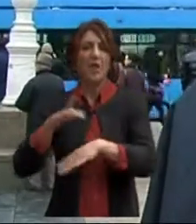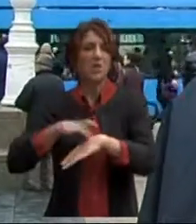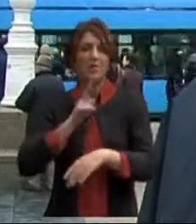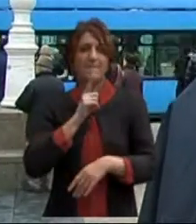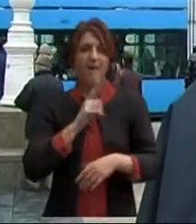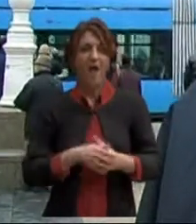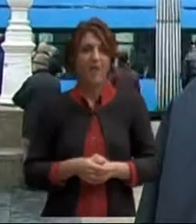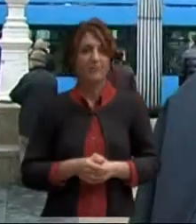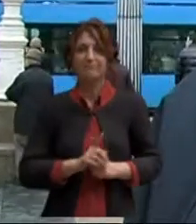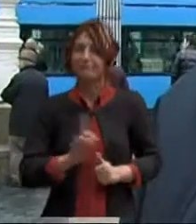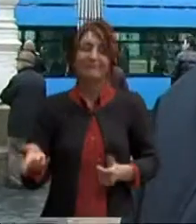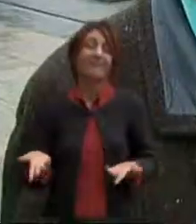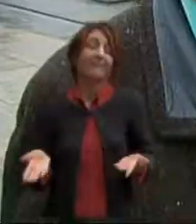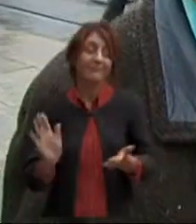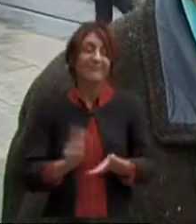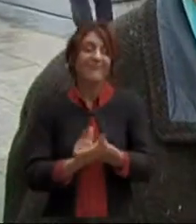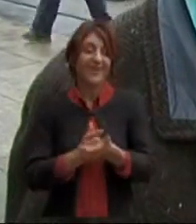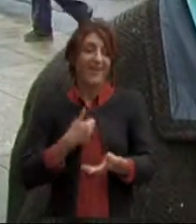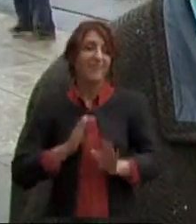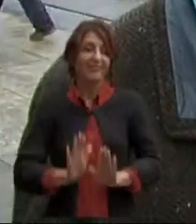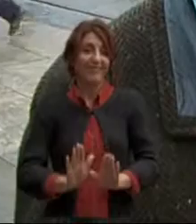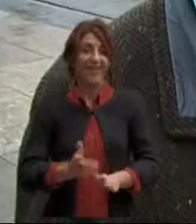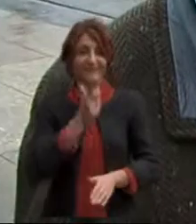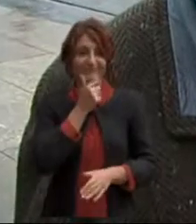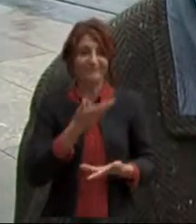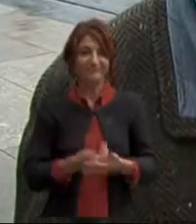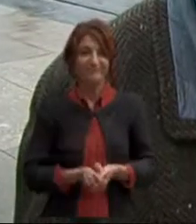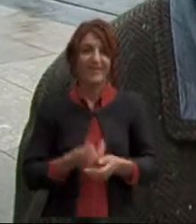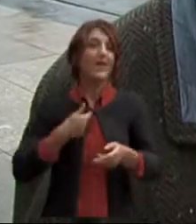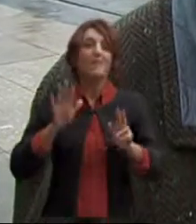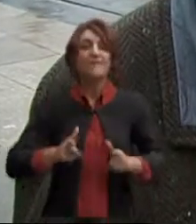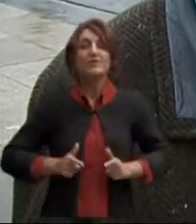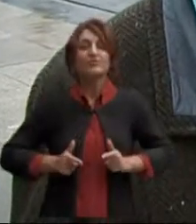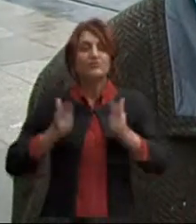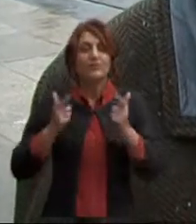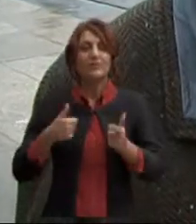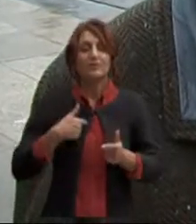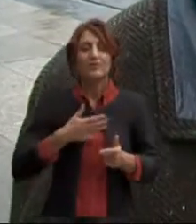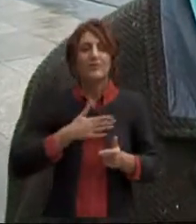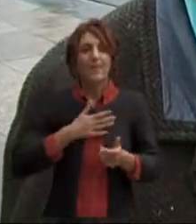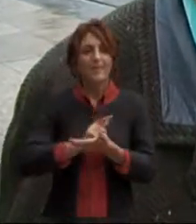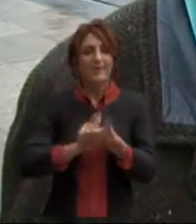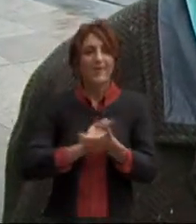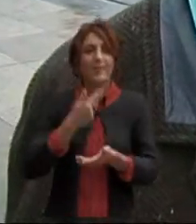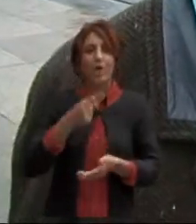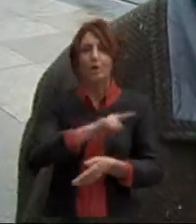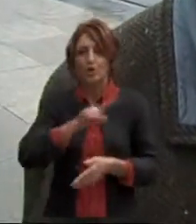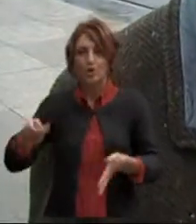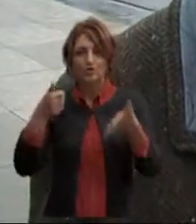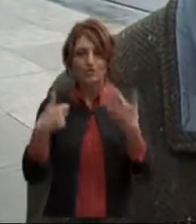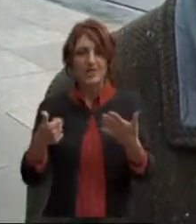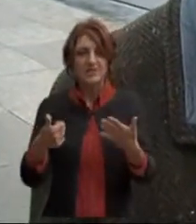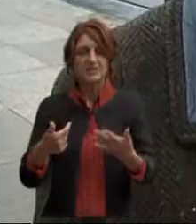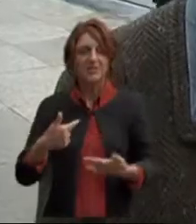Još je. Sve služi svoje vrijeme. Imala sam jedan veliki životni kapital. Ja nisam do 60.